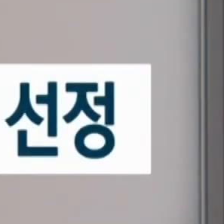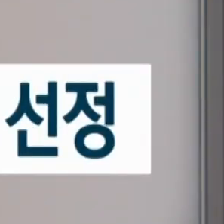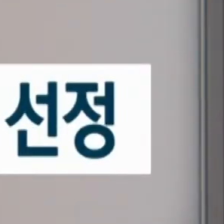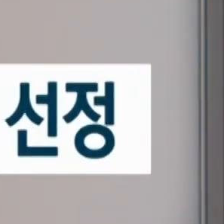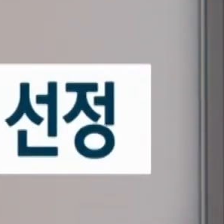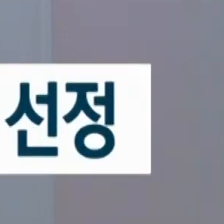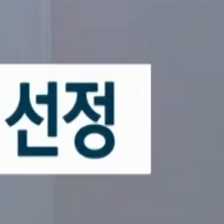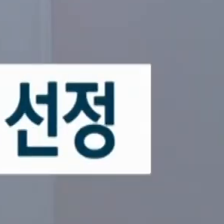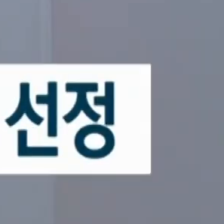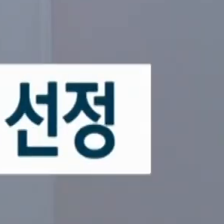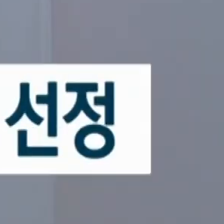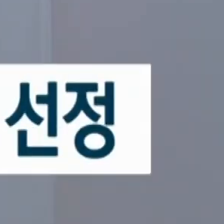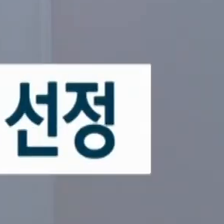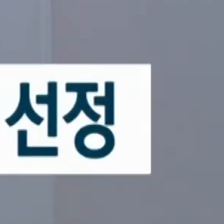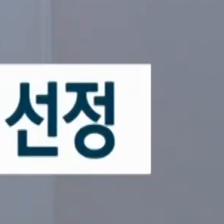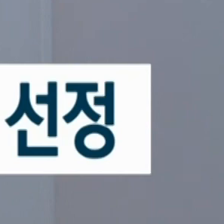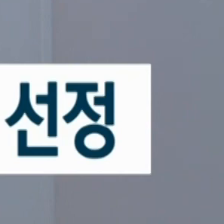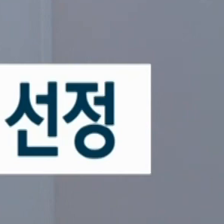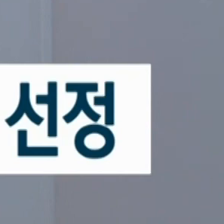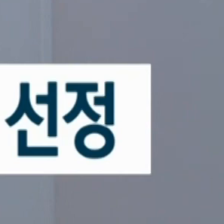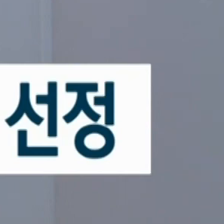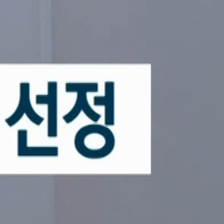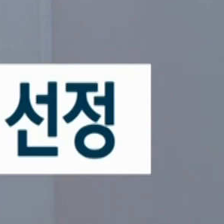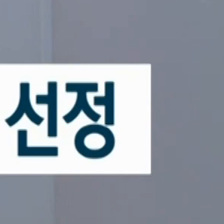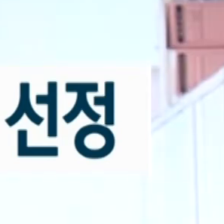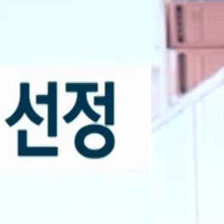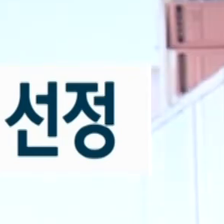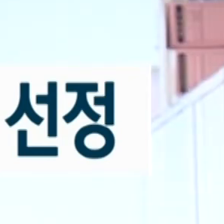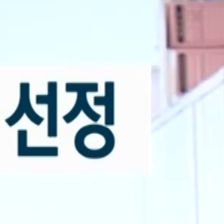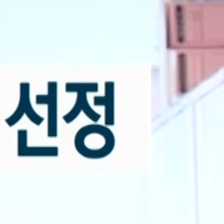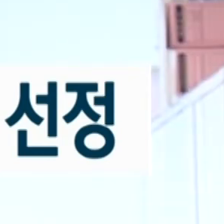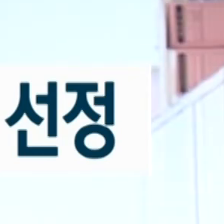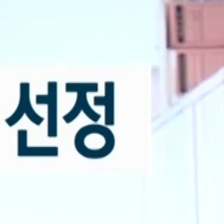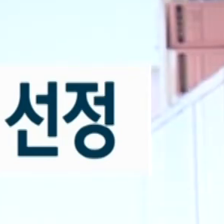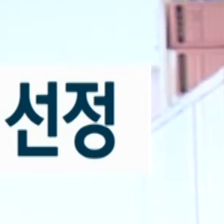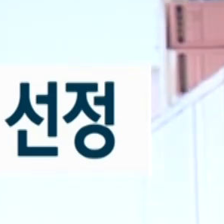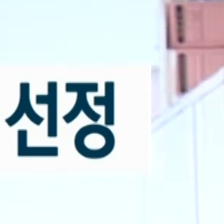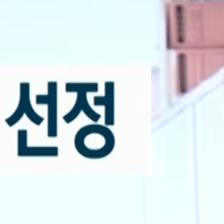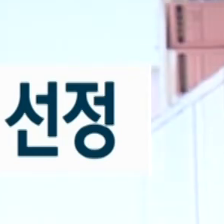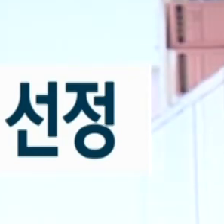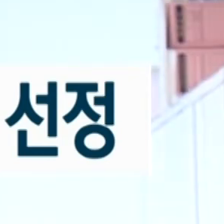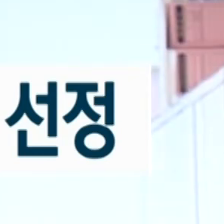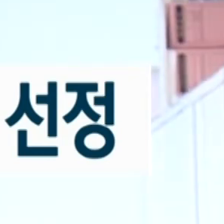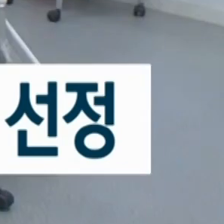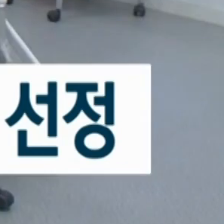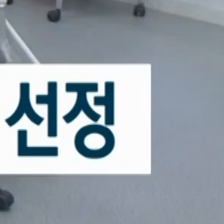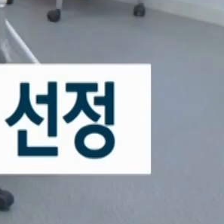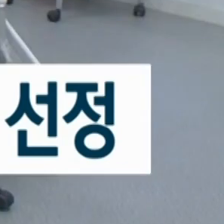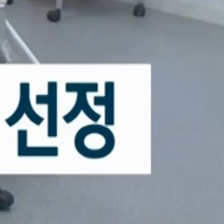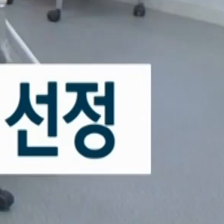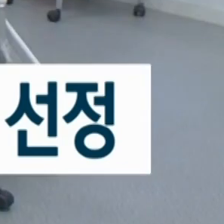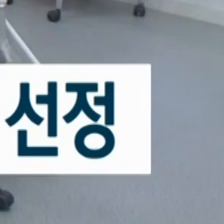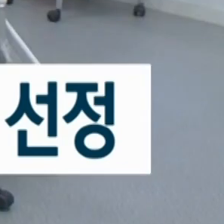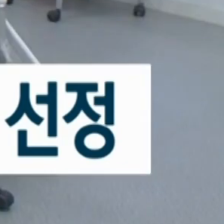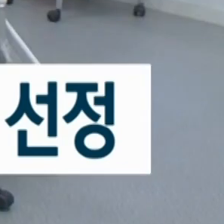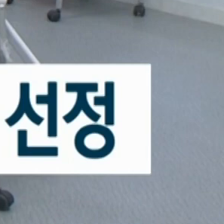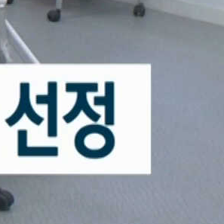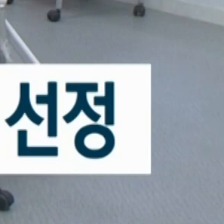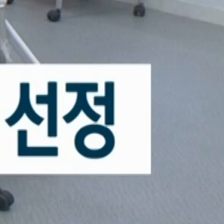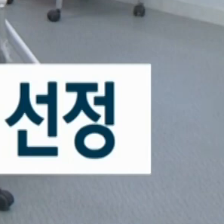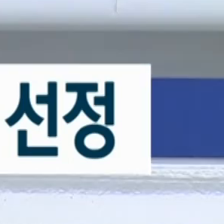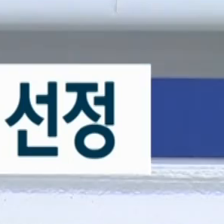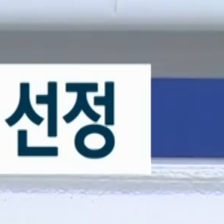민주당 광주 전남 시도당이 지방선거 후보 공천을 위해 출마 예정자들의 신청을 접수하기 시작했습니다. 이르면 다음